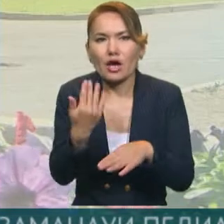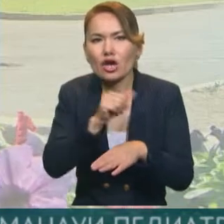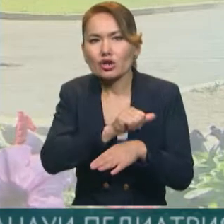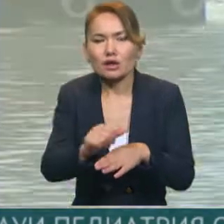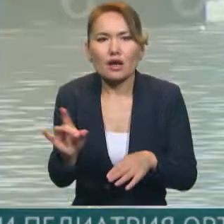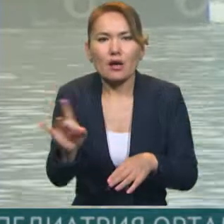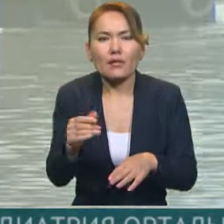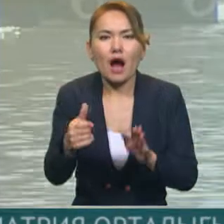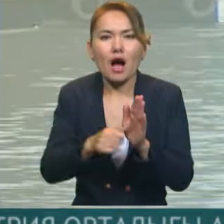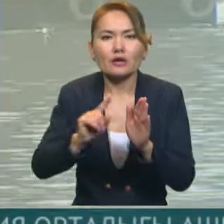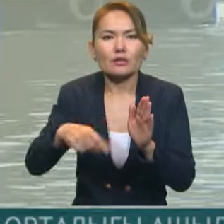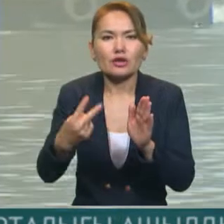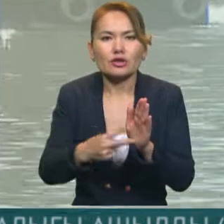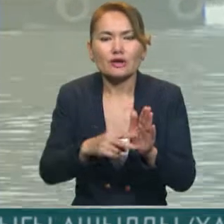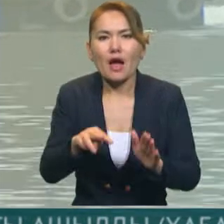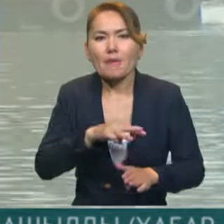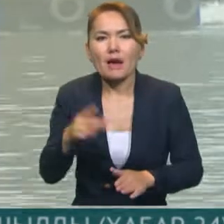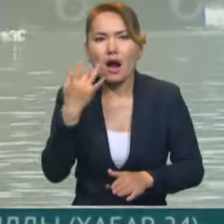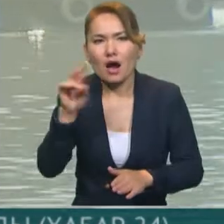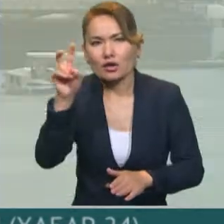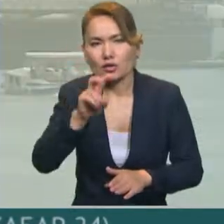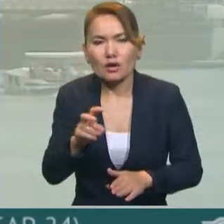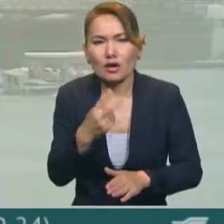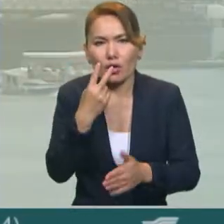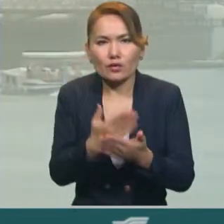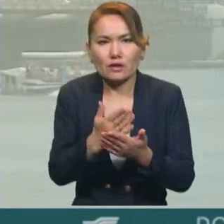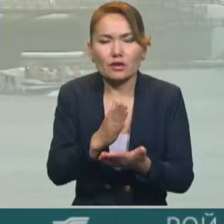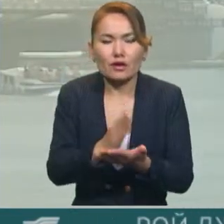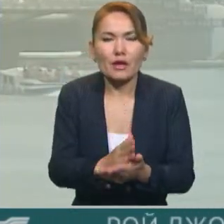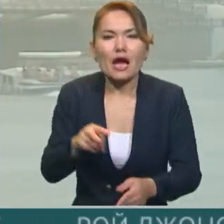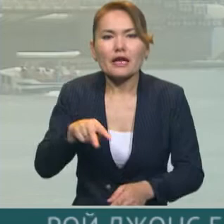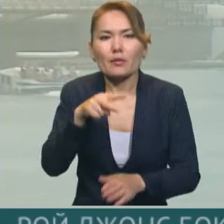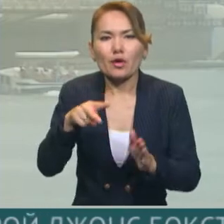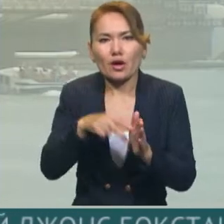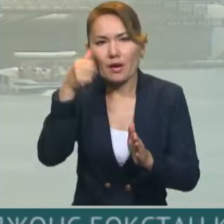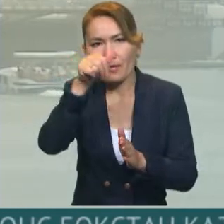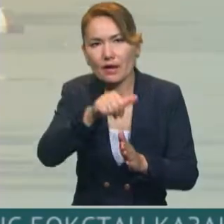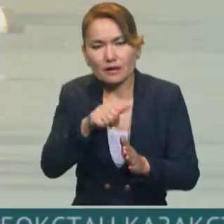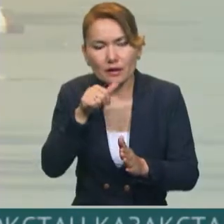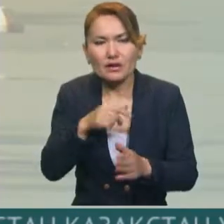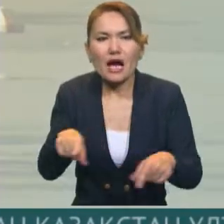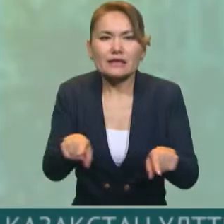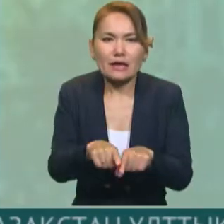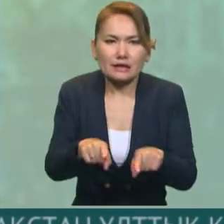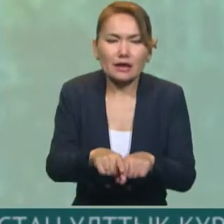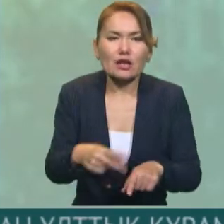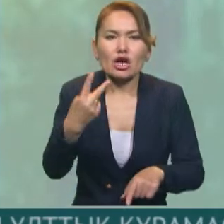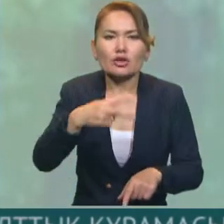инвестиция көлемі 6,7 миллиард ақш долларын көрсетіп отыр. Бұл 2017 жылдың сәйкес мерзімімен